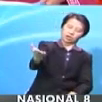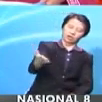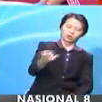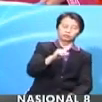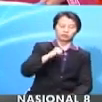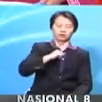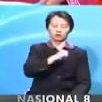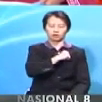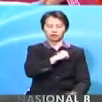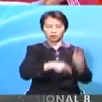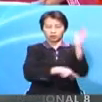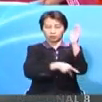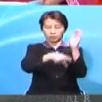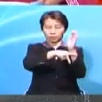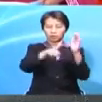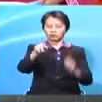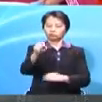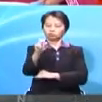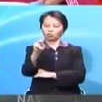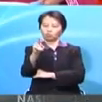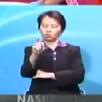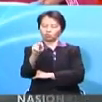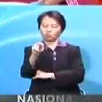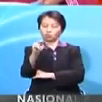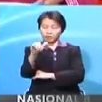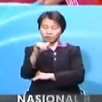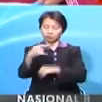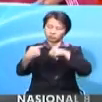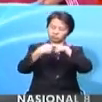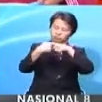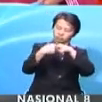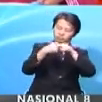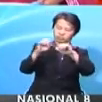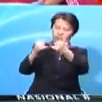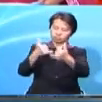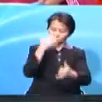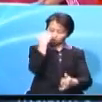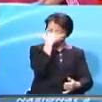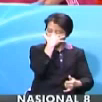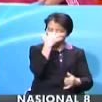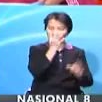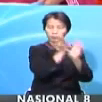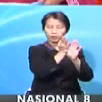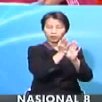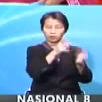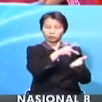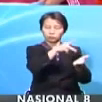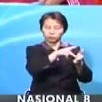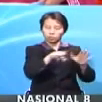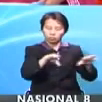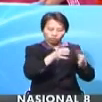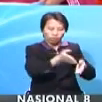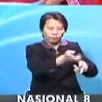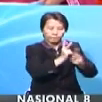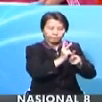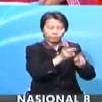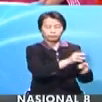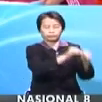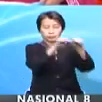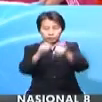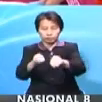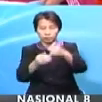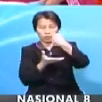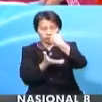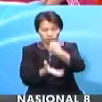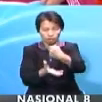paling menuduh Syarikat itu mengelirukan bang pusat dalam membuat permohonan pemindahan dana